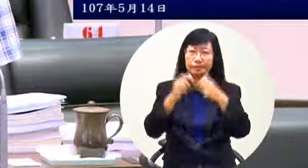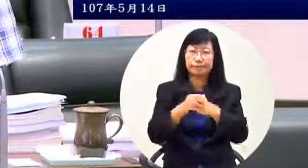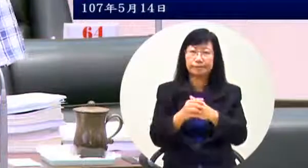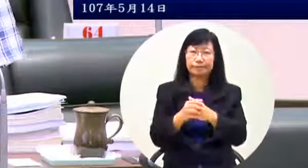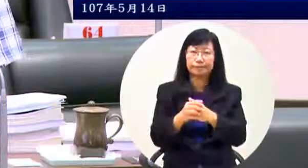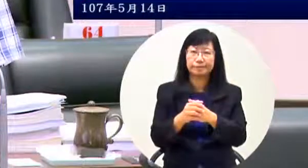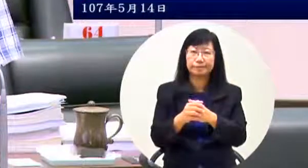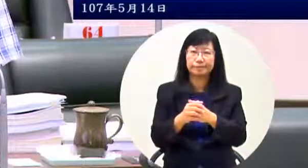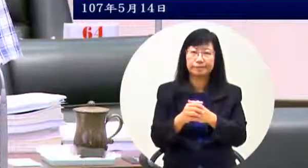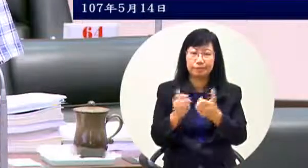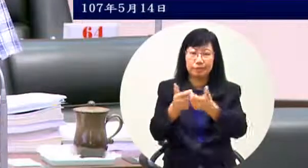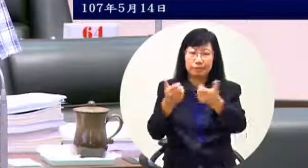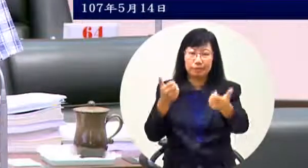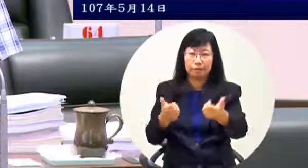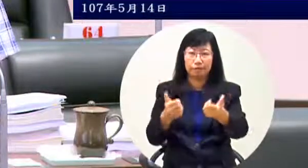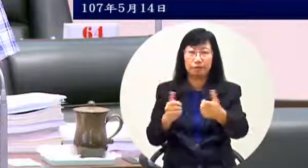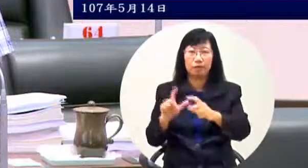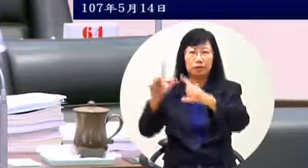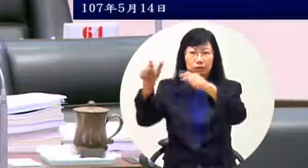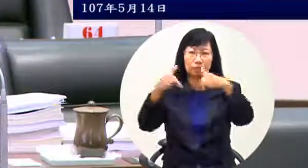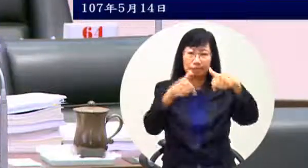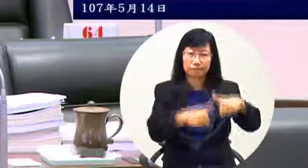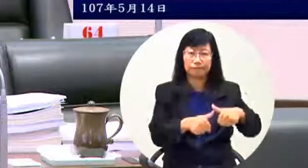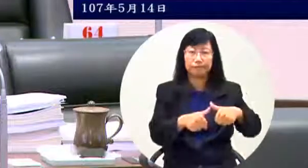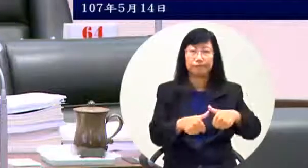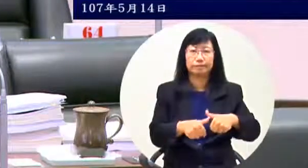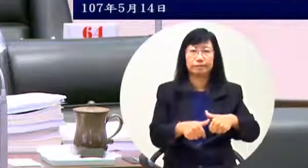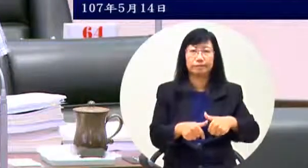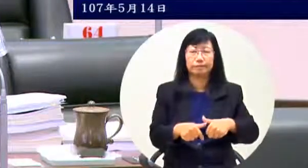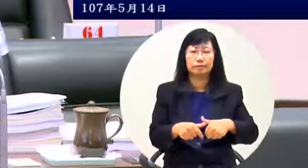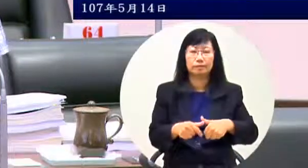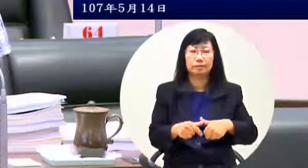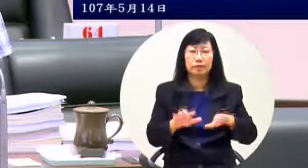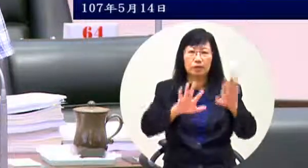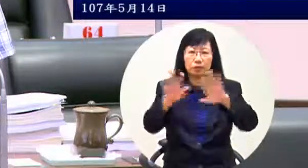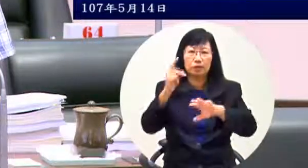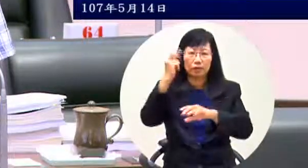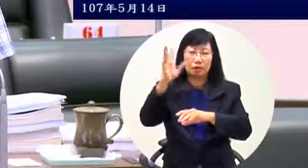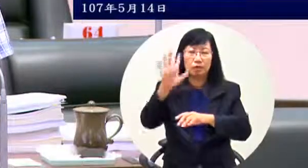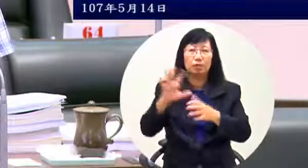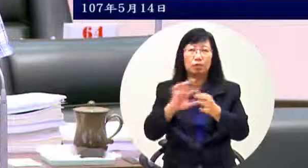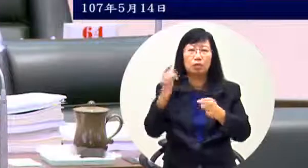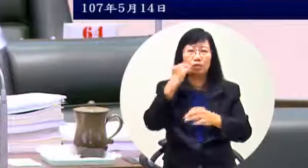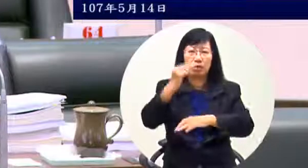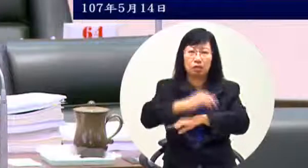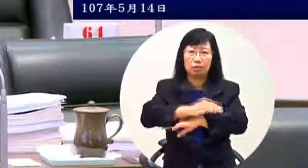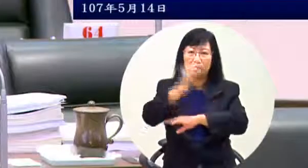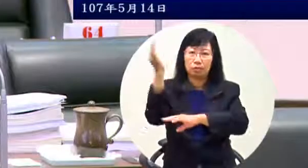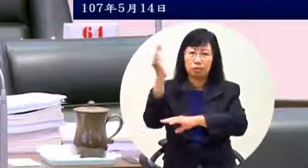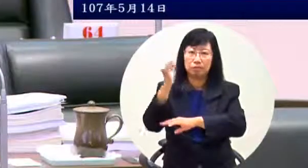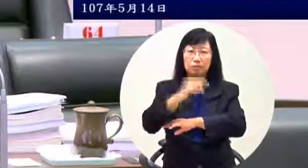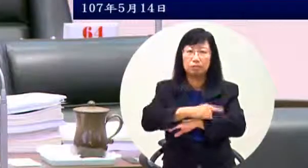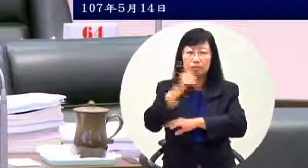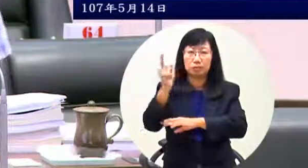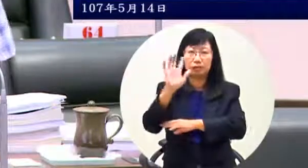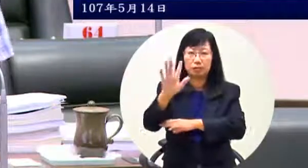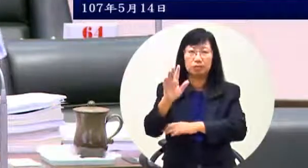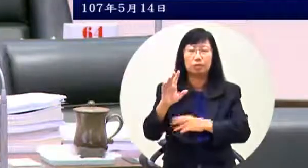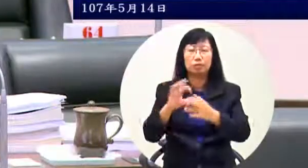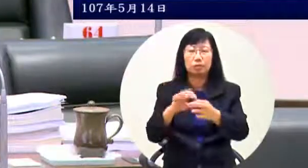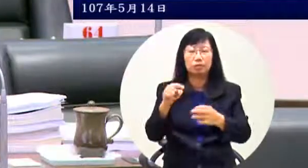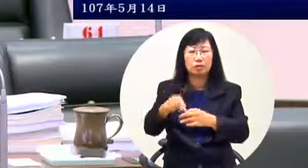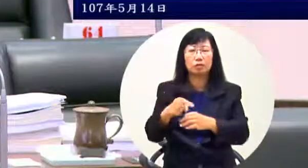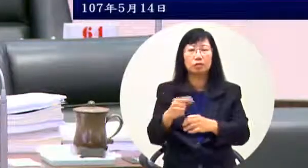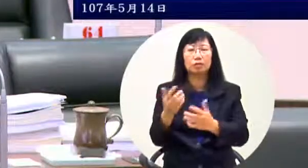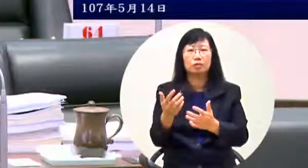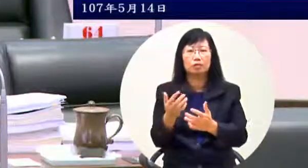两向的这些情感，因为铁路平交道很多。司机洞洞底下就平交道，等了